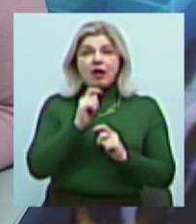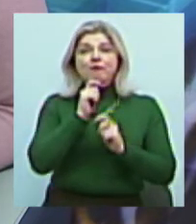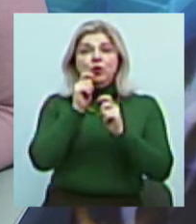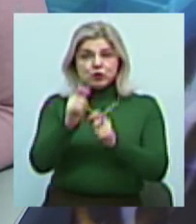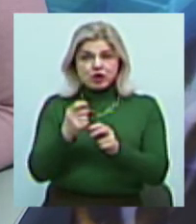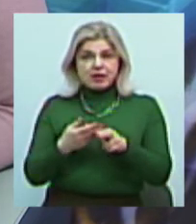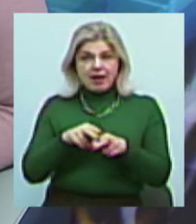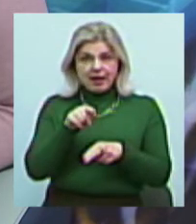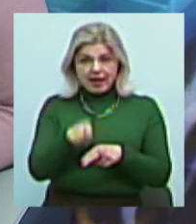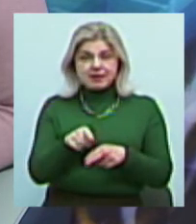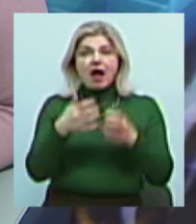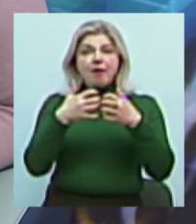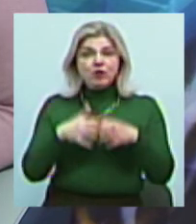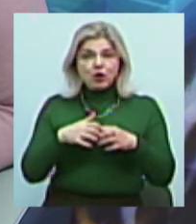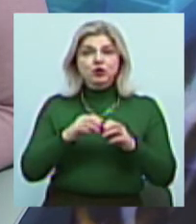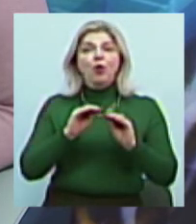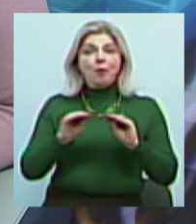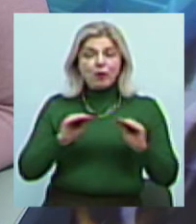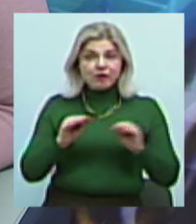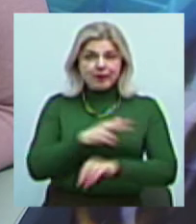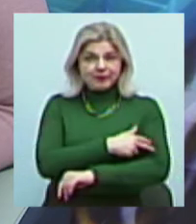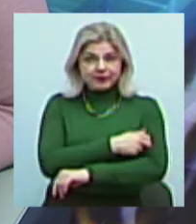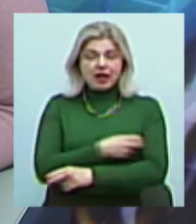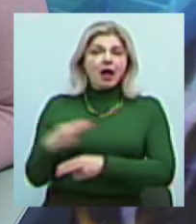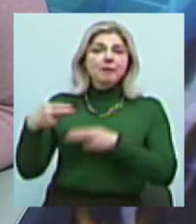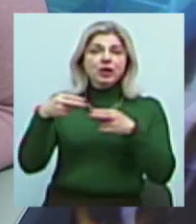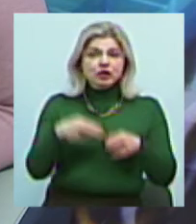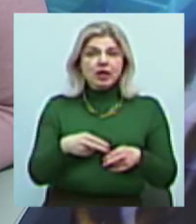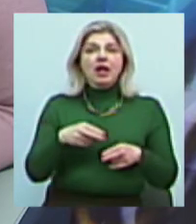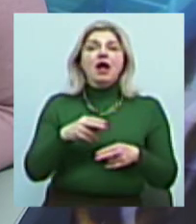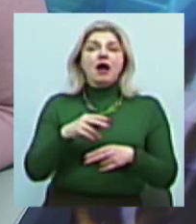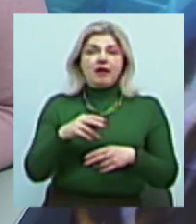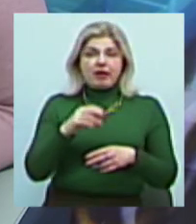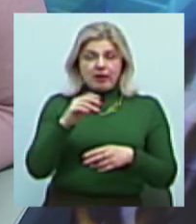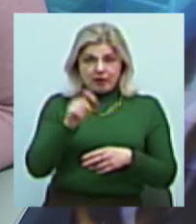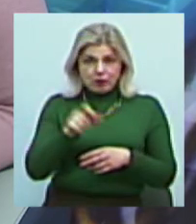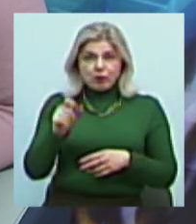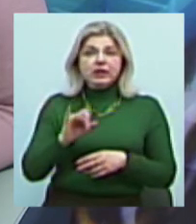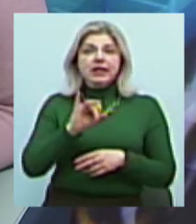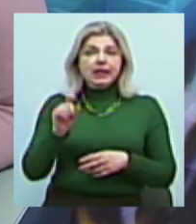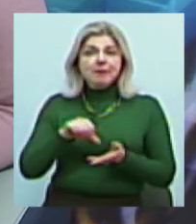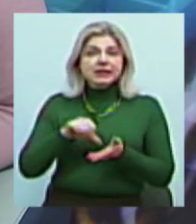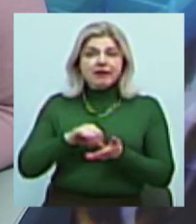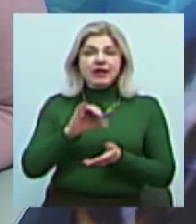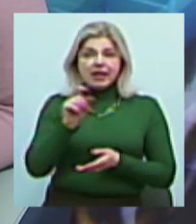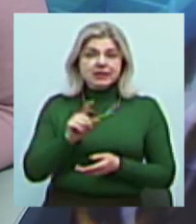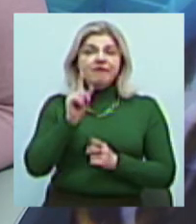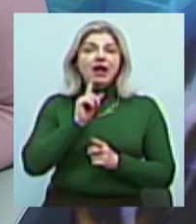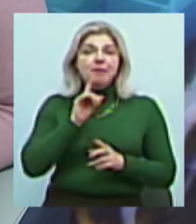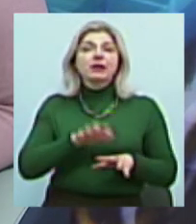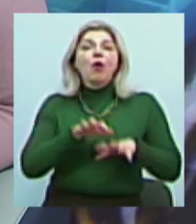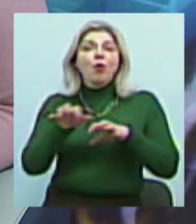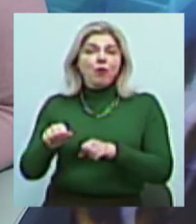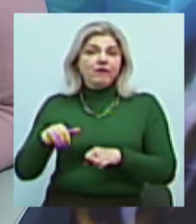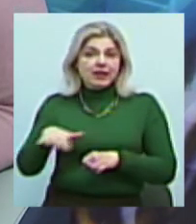даного артроскопу приїжджали представники Міністерства тимчасово окупованих територій. І другим компонентом це саме